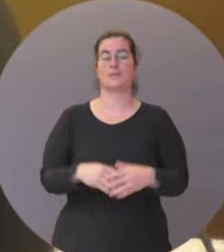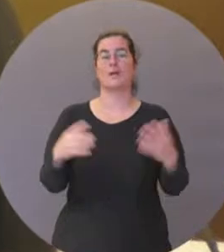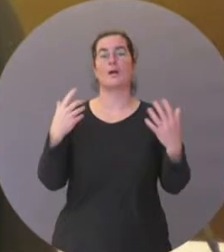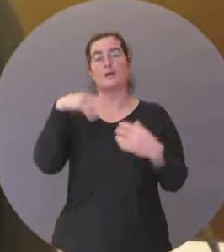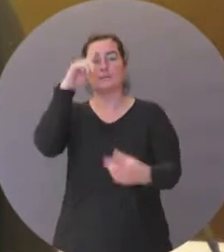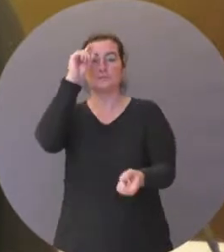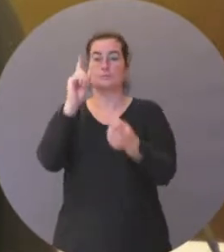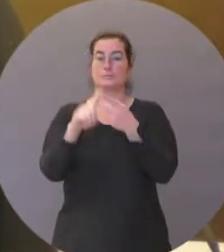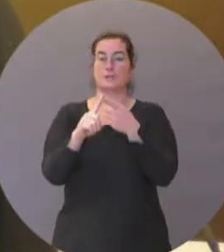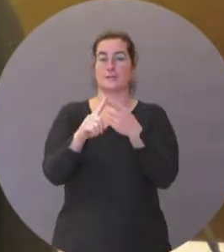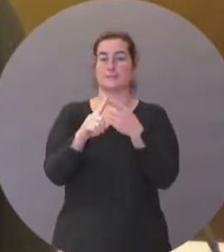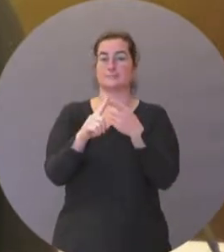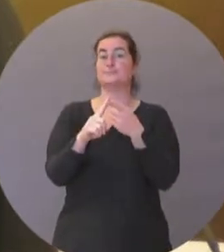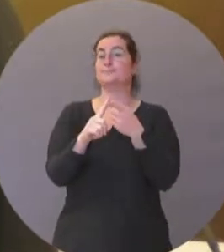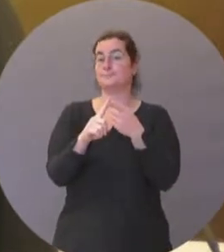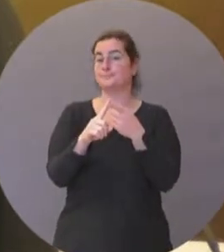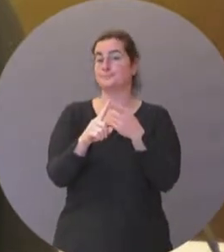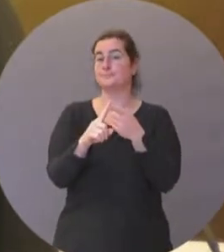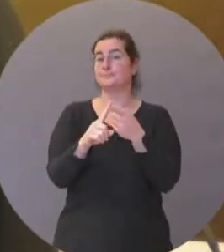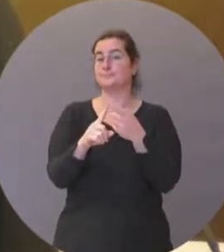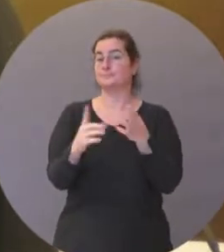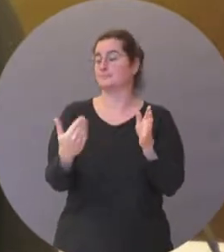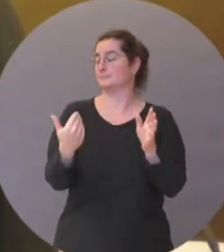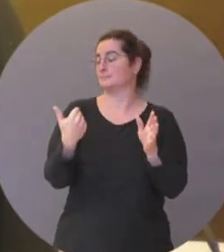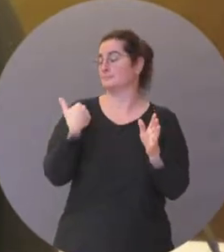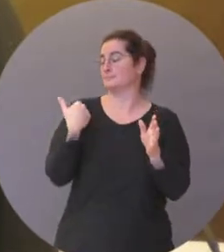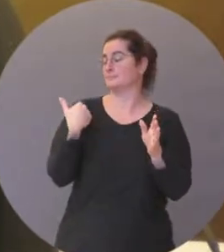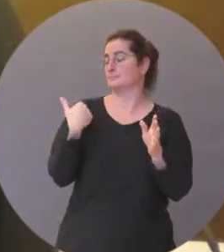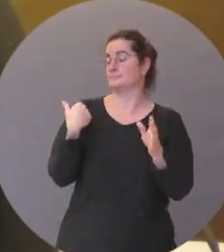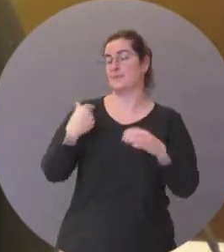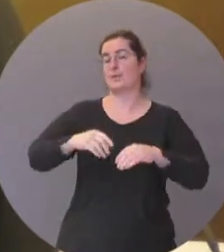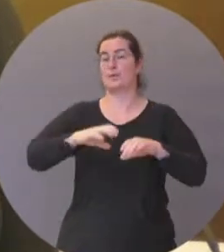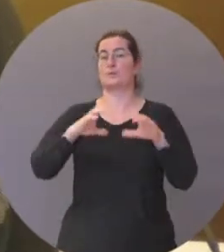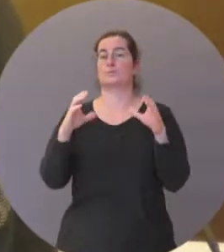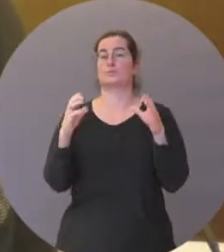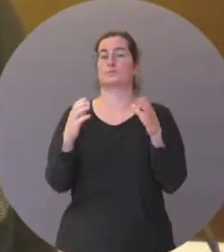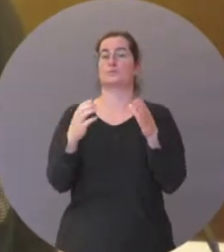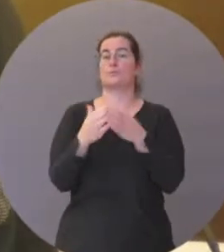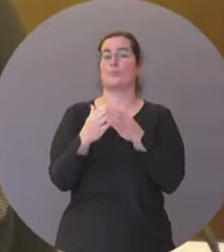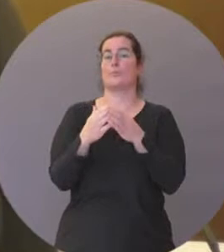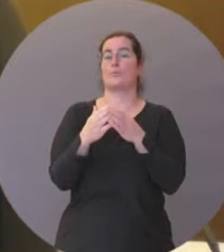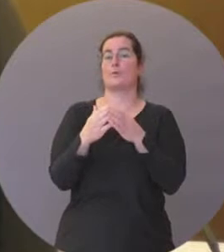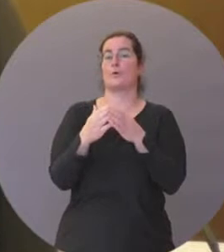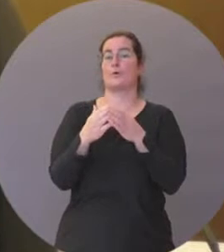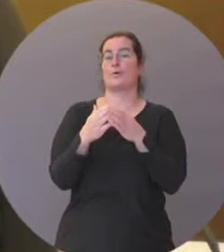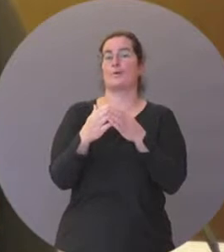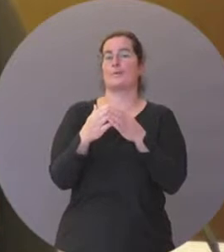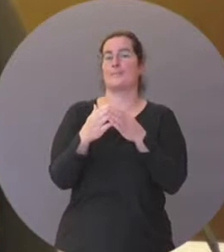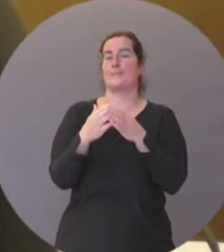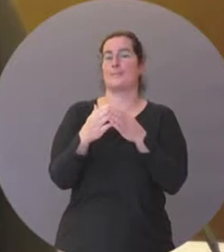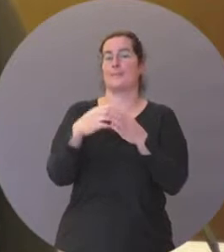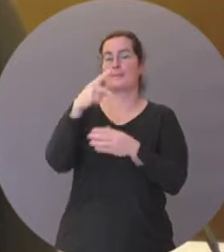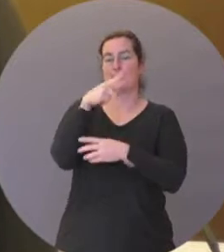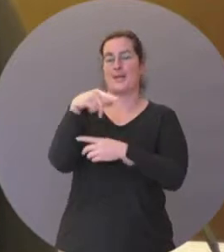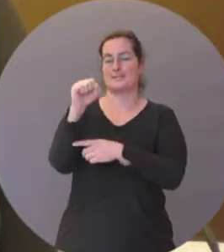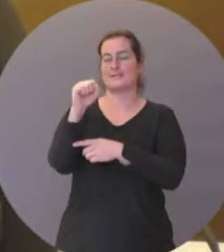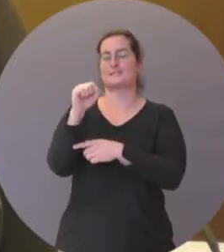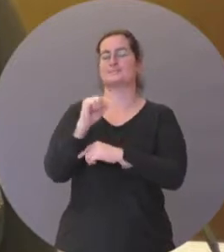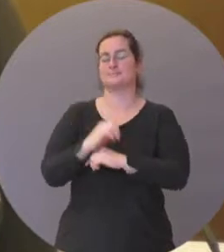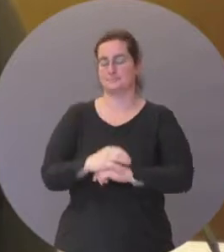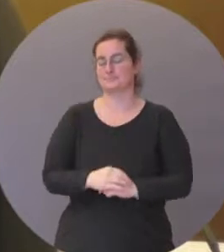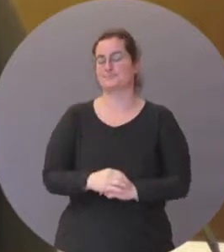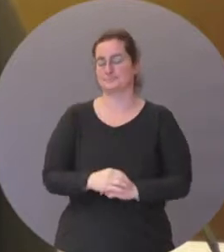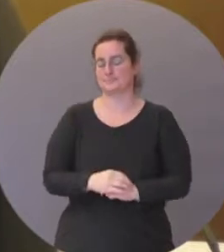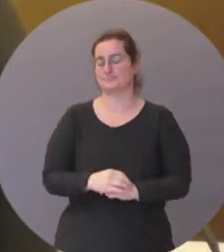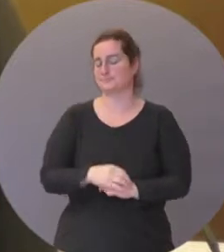par le groupe socialiste et évidemment un sujet important et